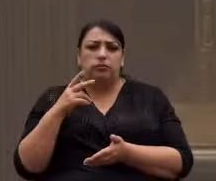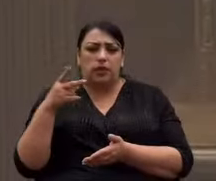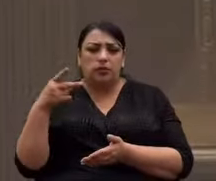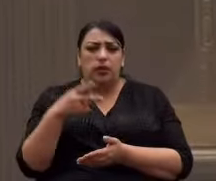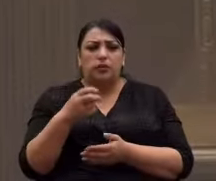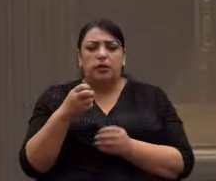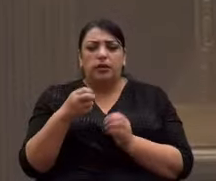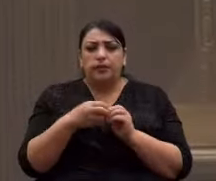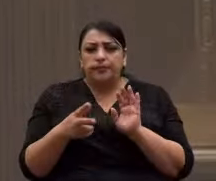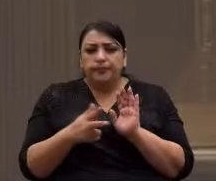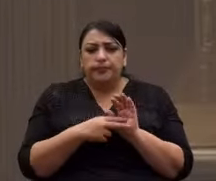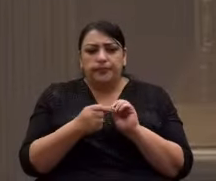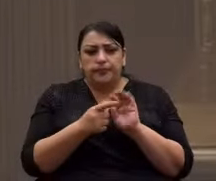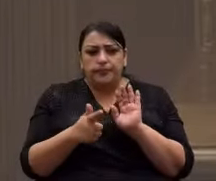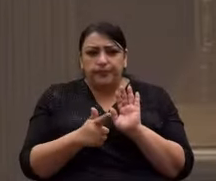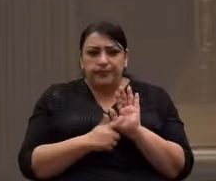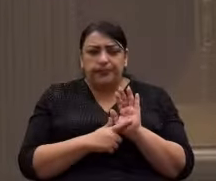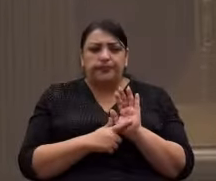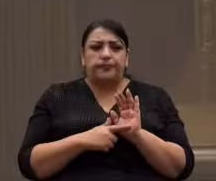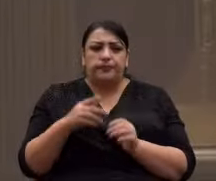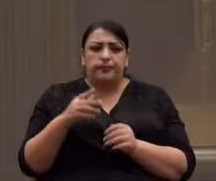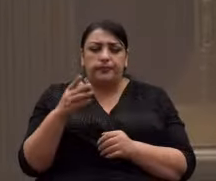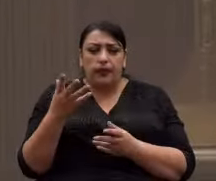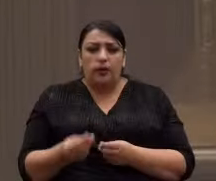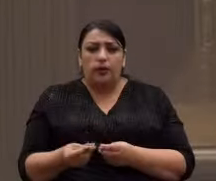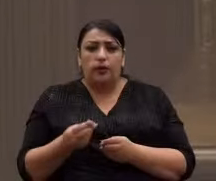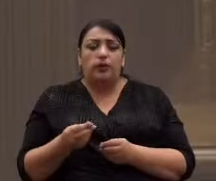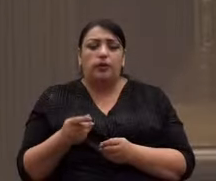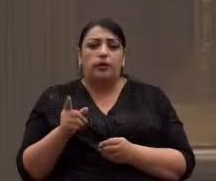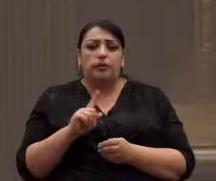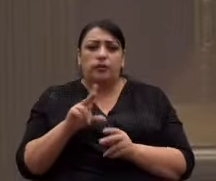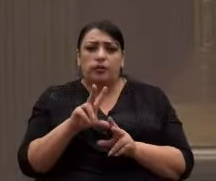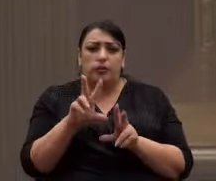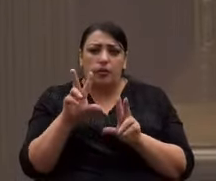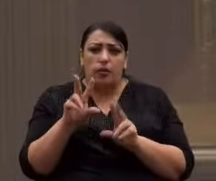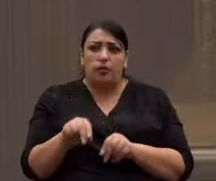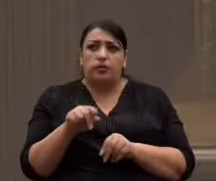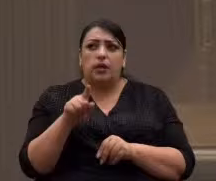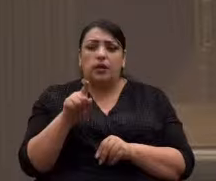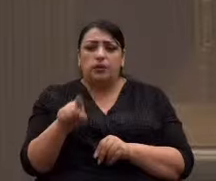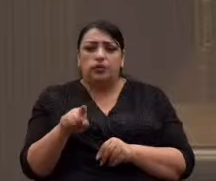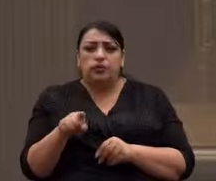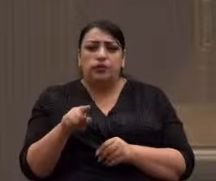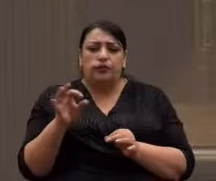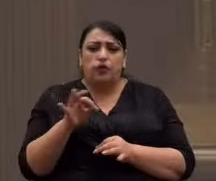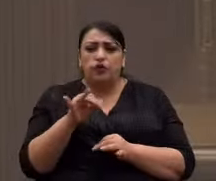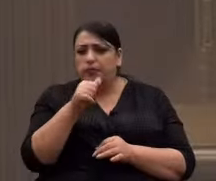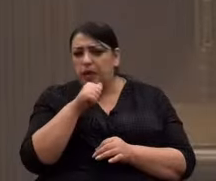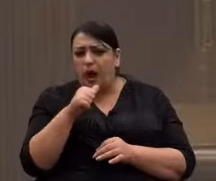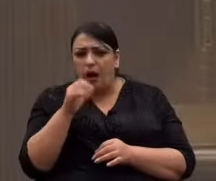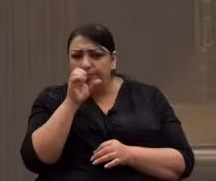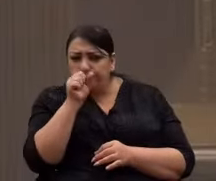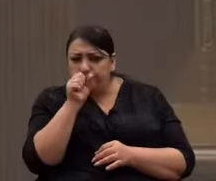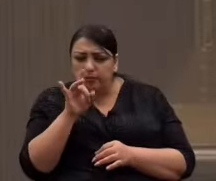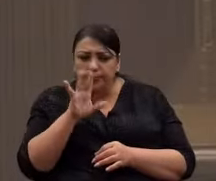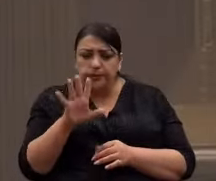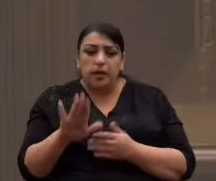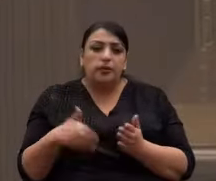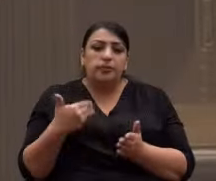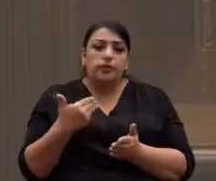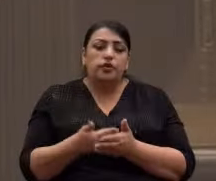օգոստոսի 17-ին խոստանում էին քեզ հրապարակում որևէ քայլ չանել քեզնից գաղտնի, մինչև հիմա